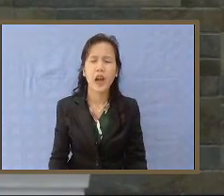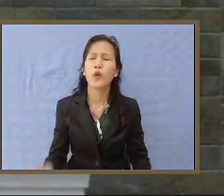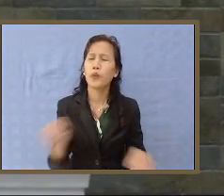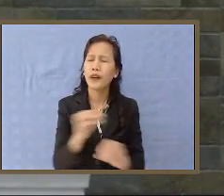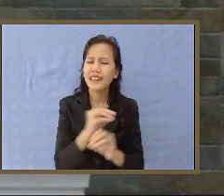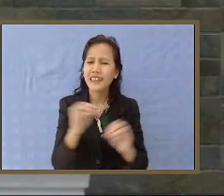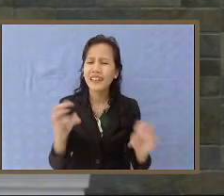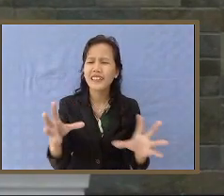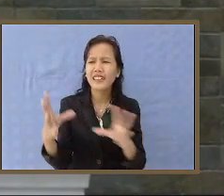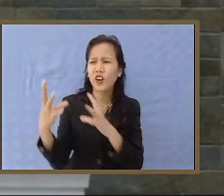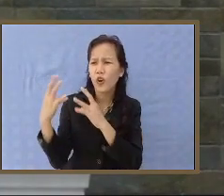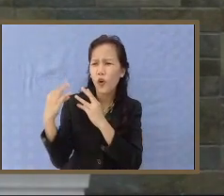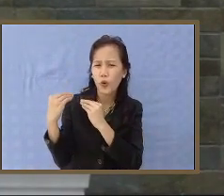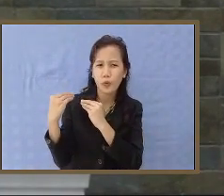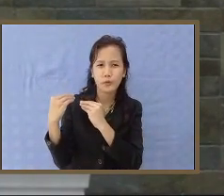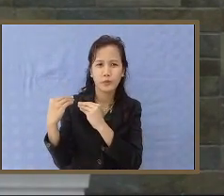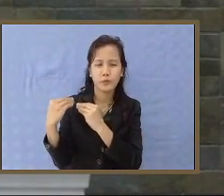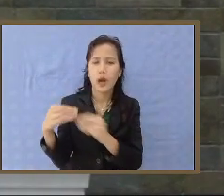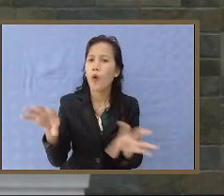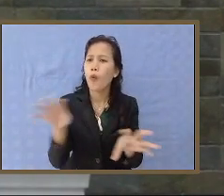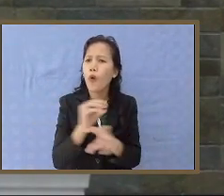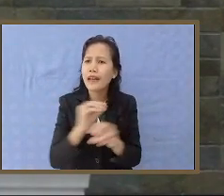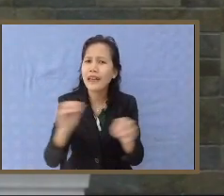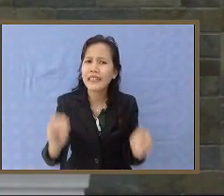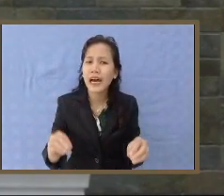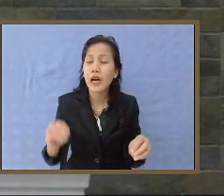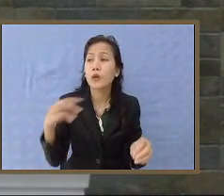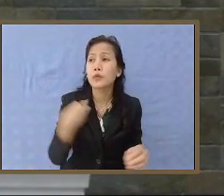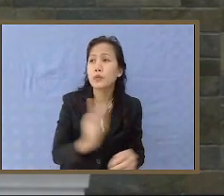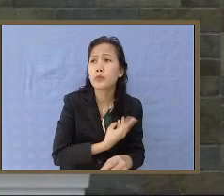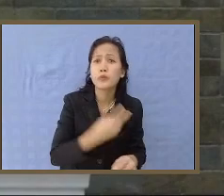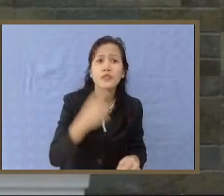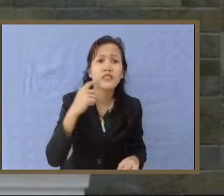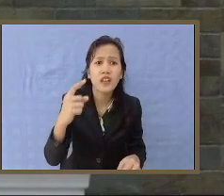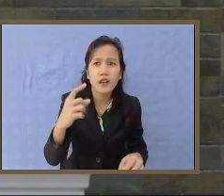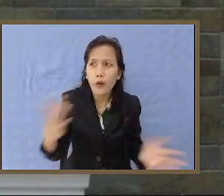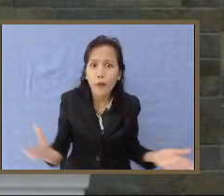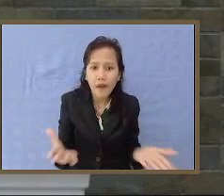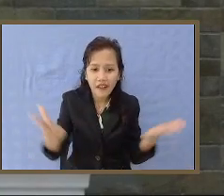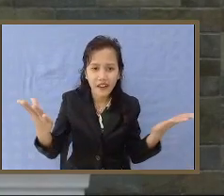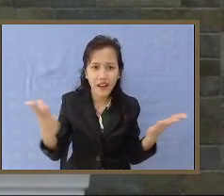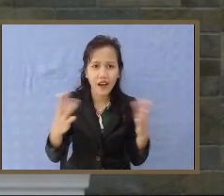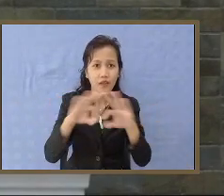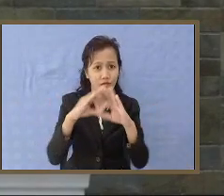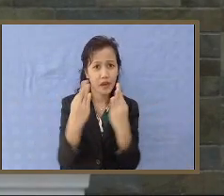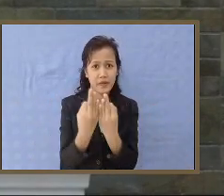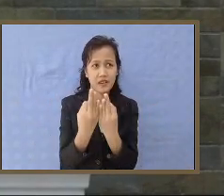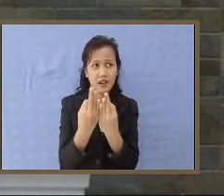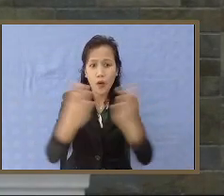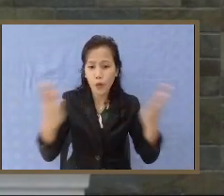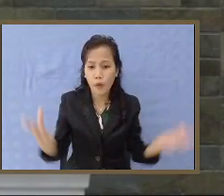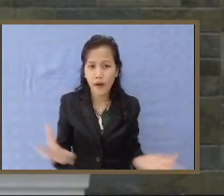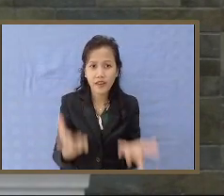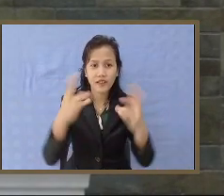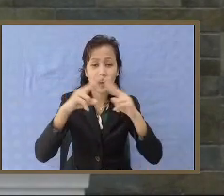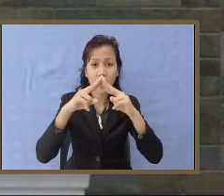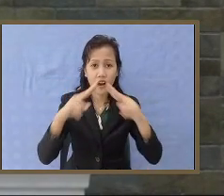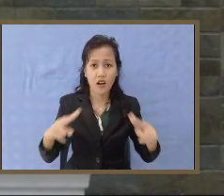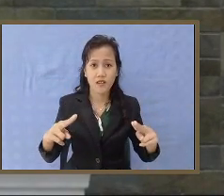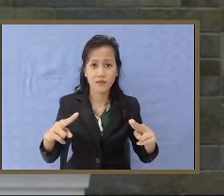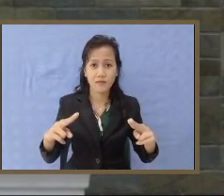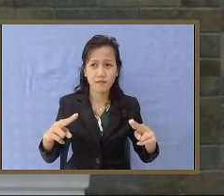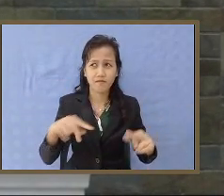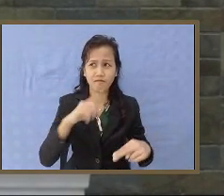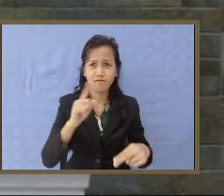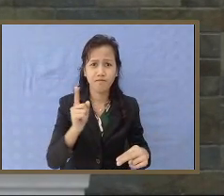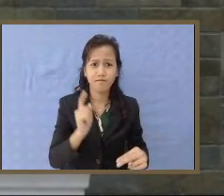Nawawala na yung pag-asa, nawawala na yung ating sinasabing, nasaan yung tahanan? You see, let's go back to the Providence, mga